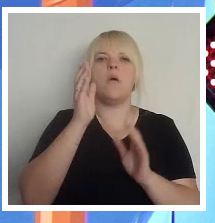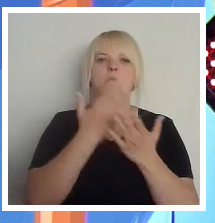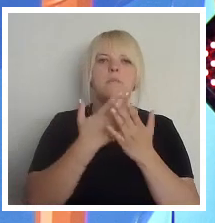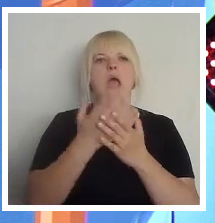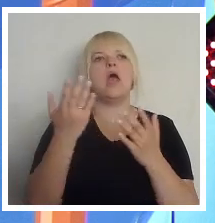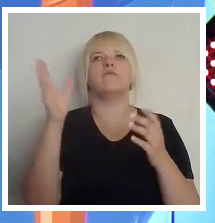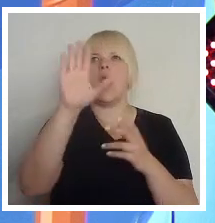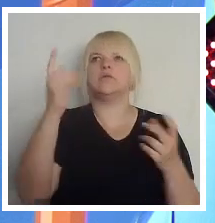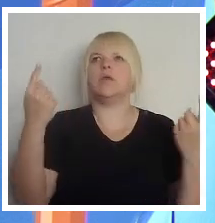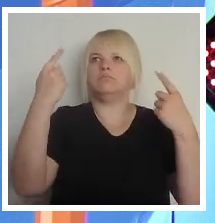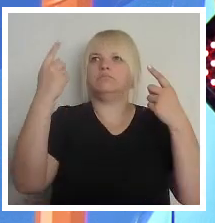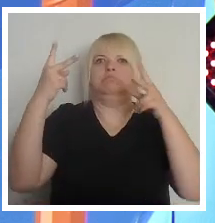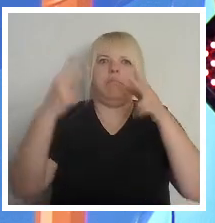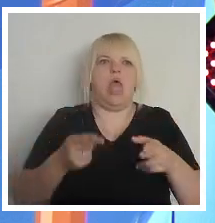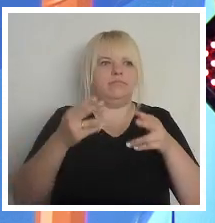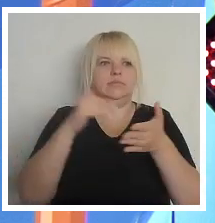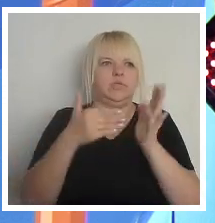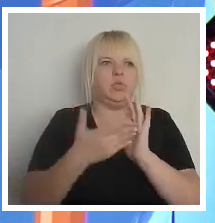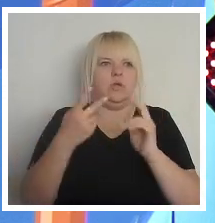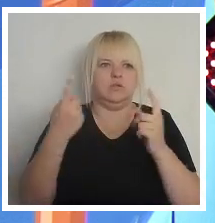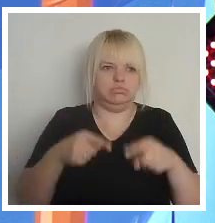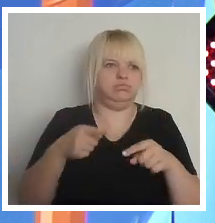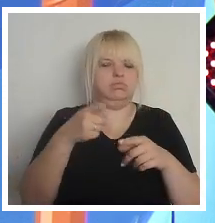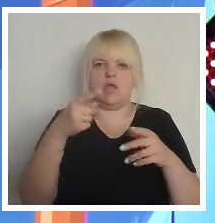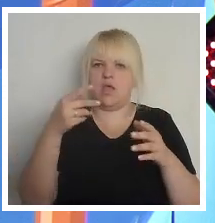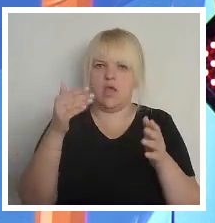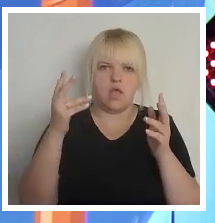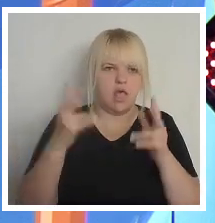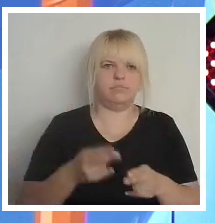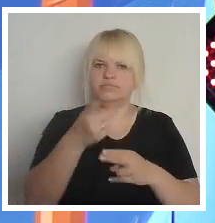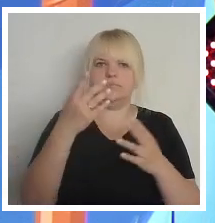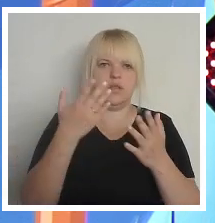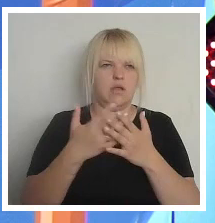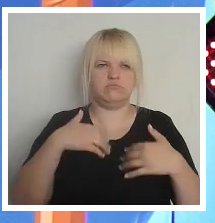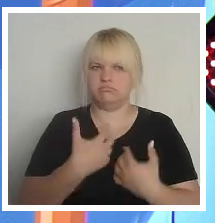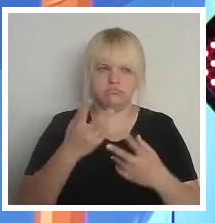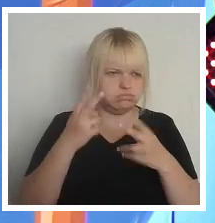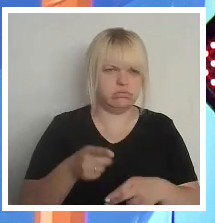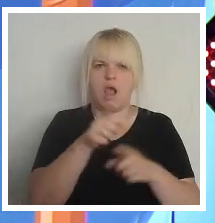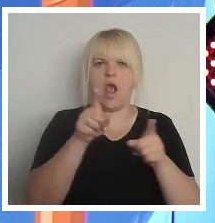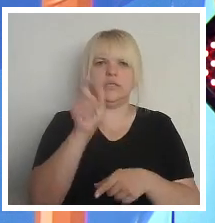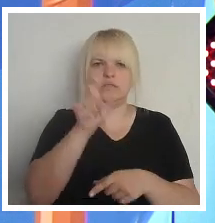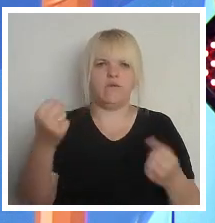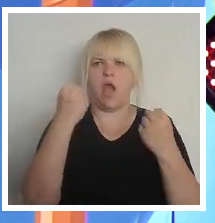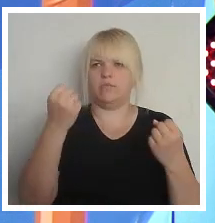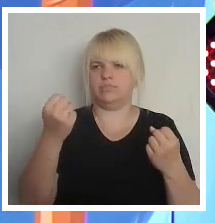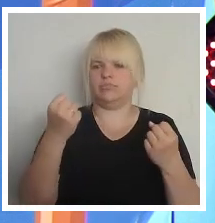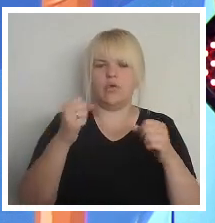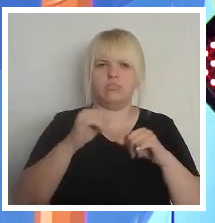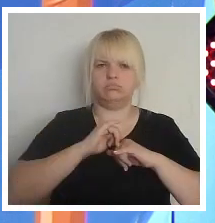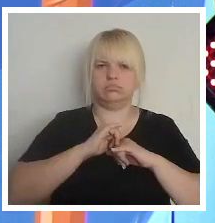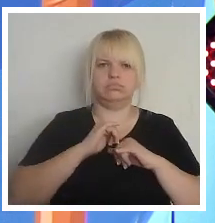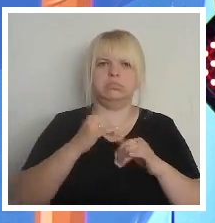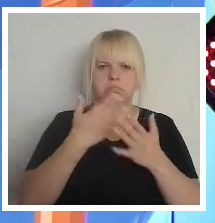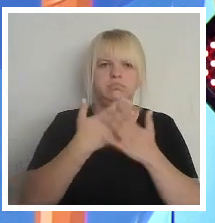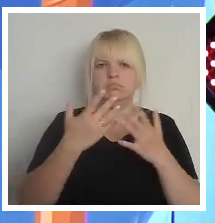kurā mums uzbruk kāds vai ir kaut kāda plaša mēroga traģēdija, kas apdraud ļoti lielu cilvēku skaitu, tad tas